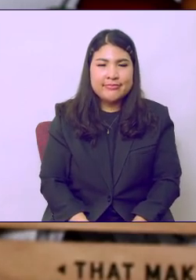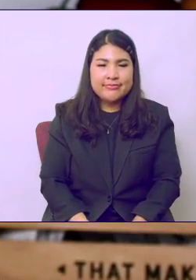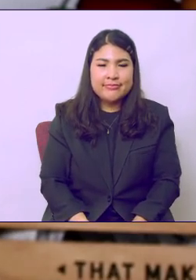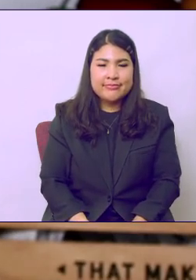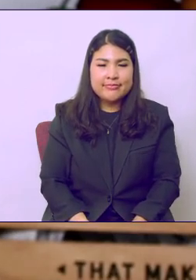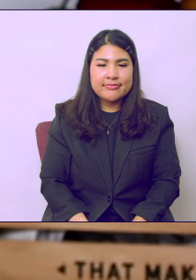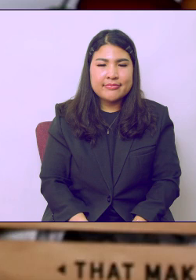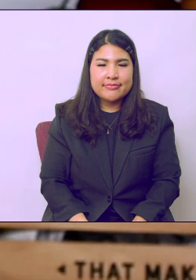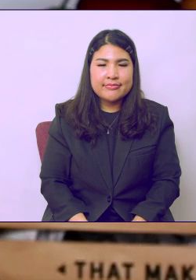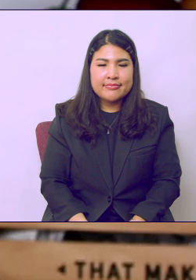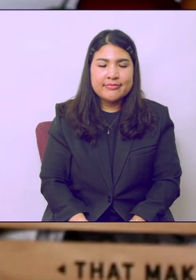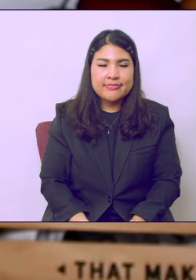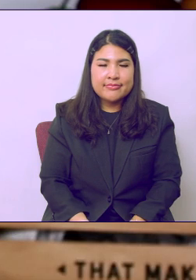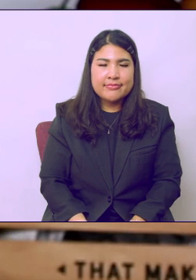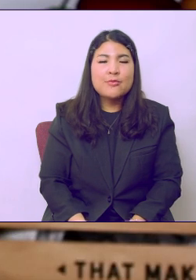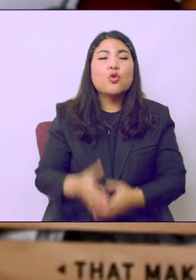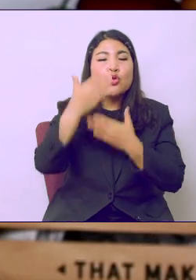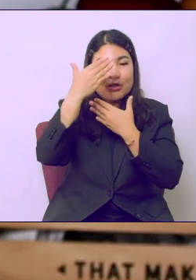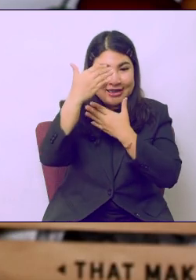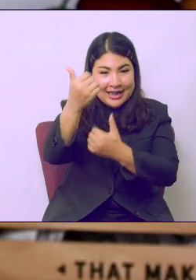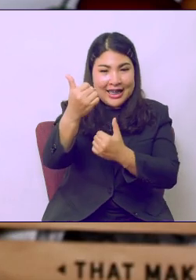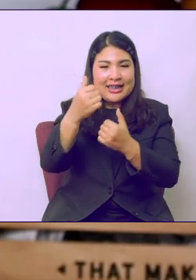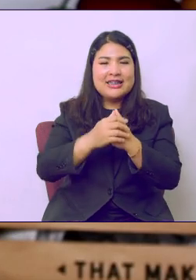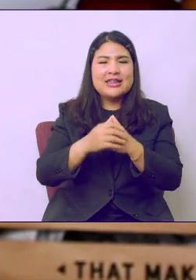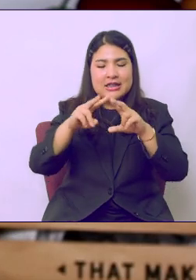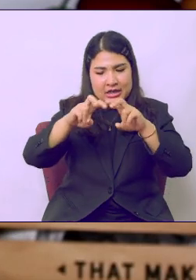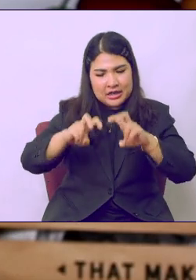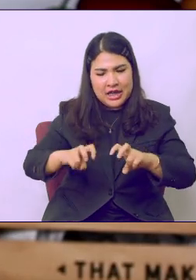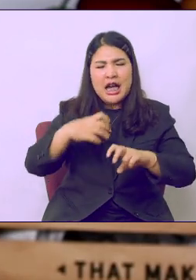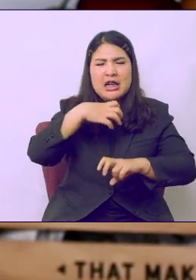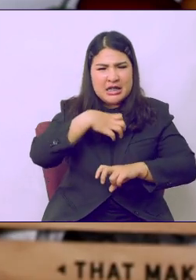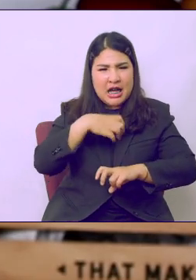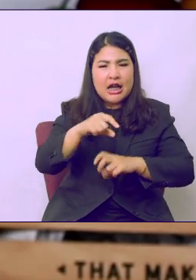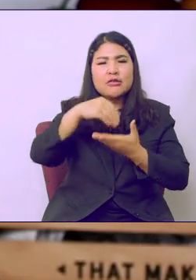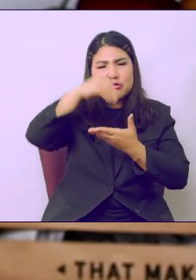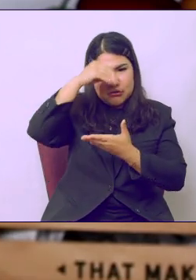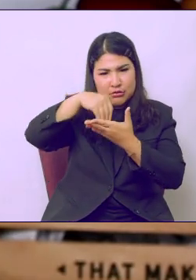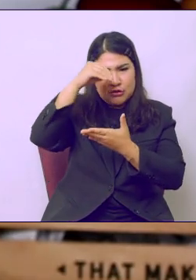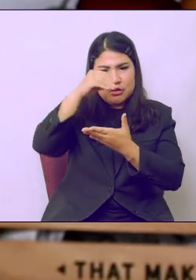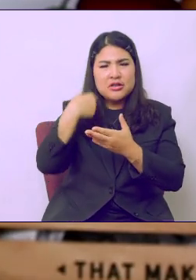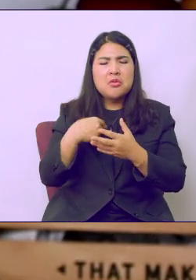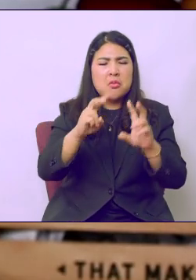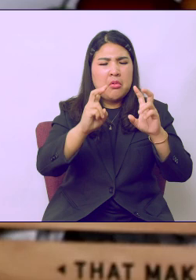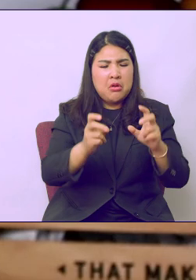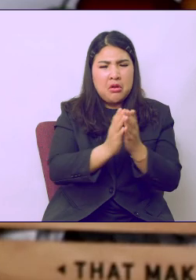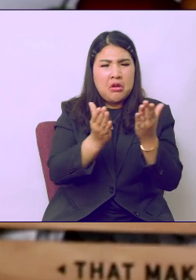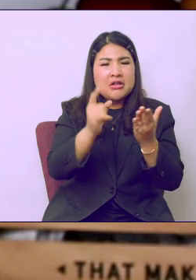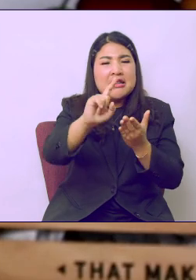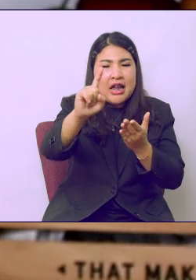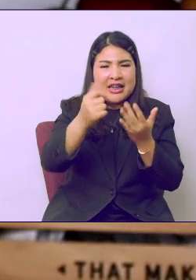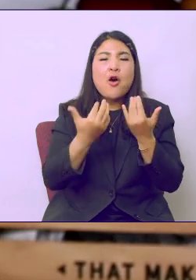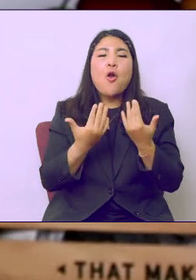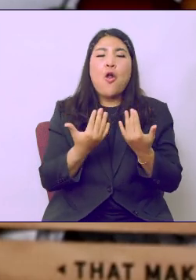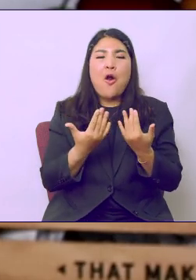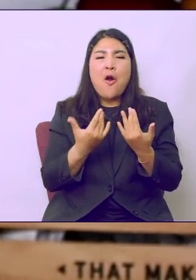อ่ะสนใจนะครับศึกษาเรื่องนี้มีที่เรียนที่ไหนมีคอร์สที่ไหนเ่อโยคะในไทยยยังไม่มี